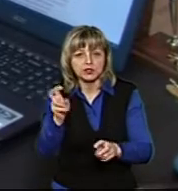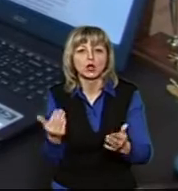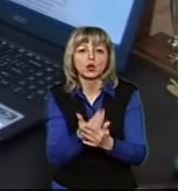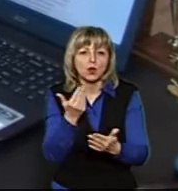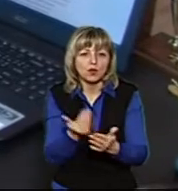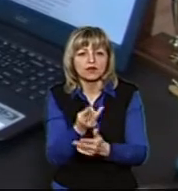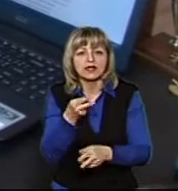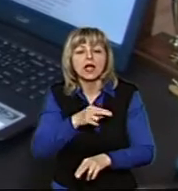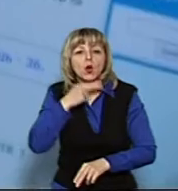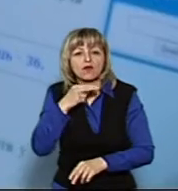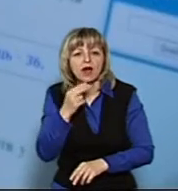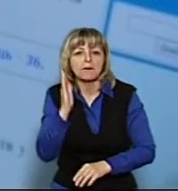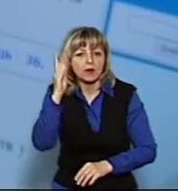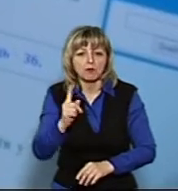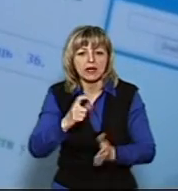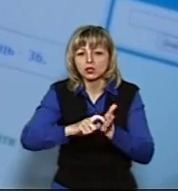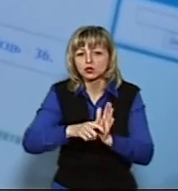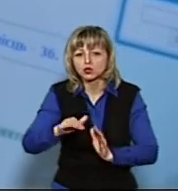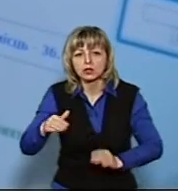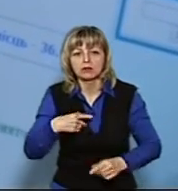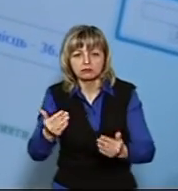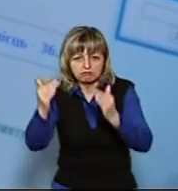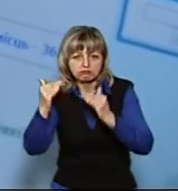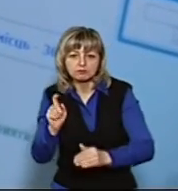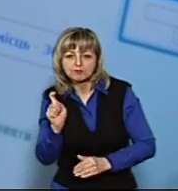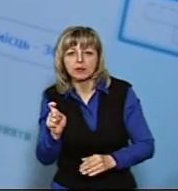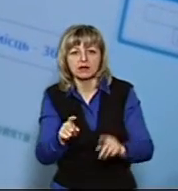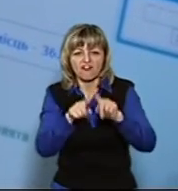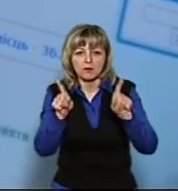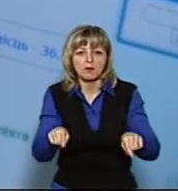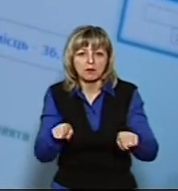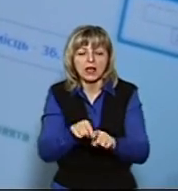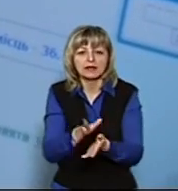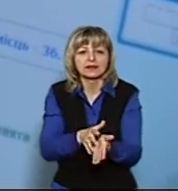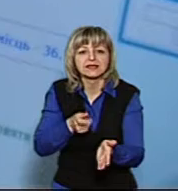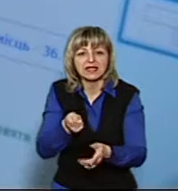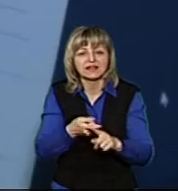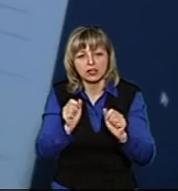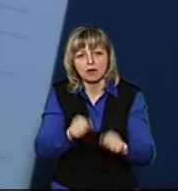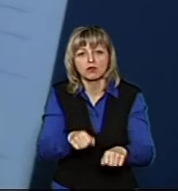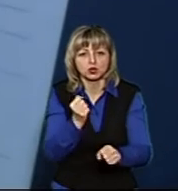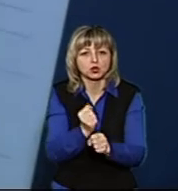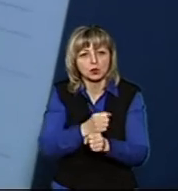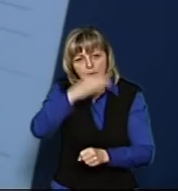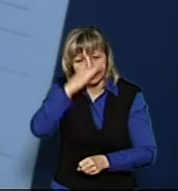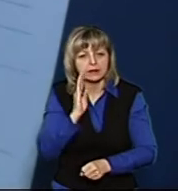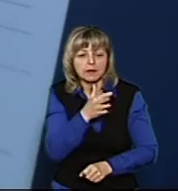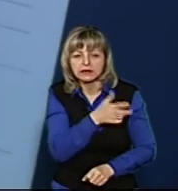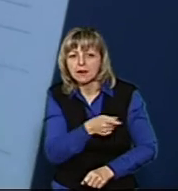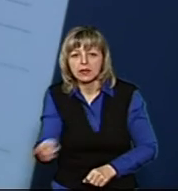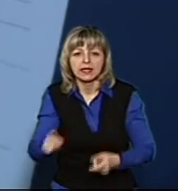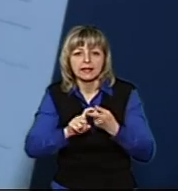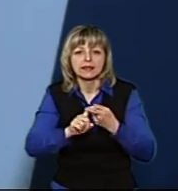батьків майбутніх першокласників ми переходимо до бланка заяви. Це можуть робити батьки. За період карантину